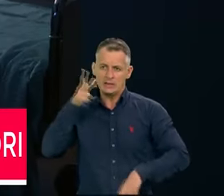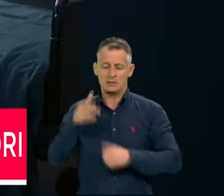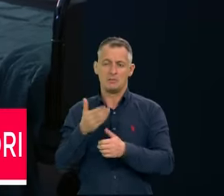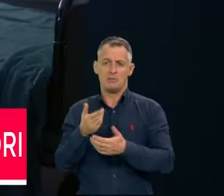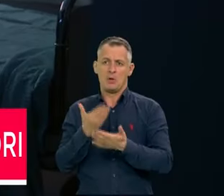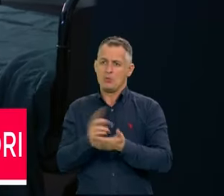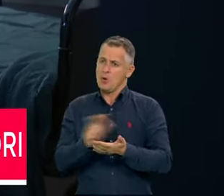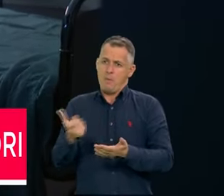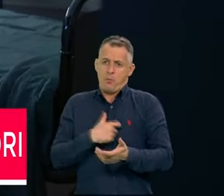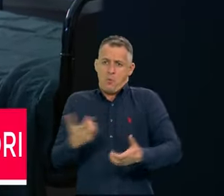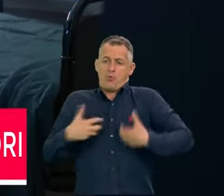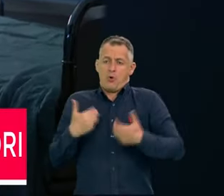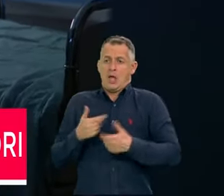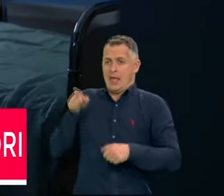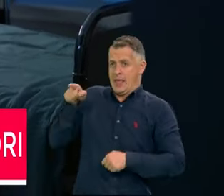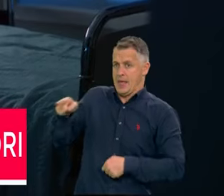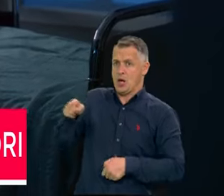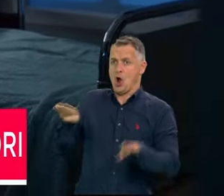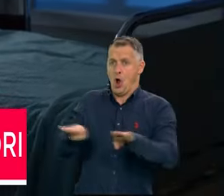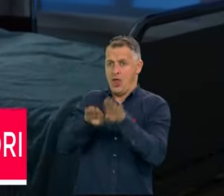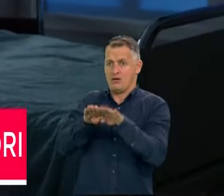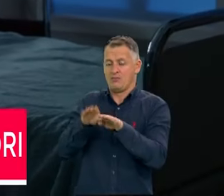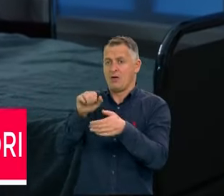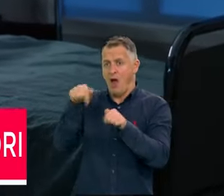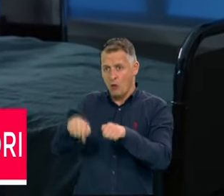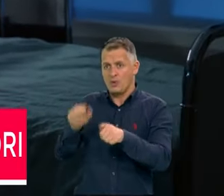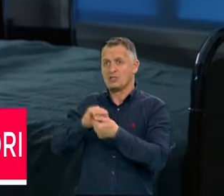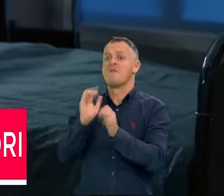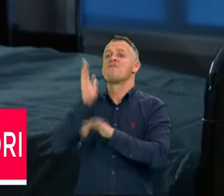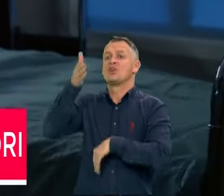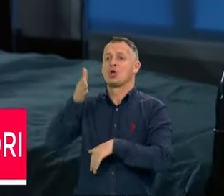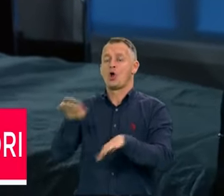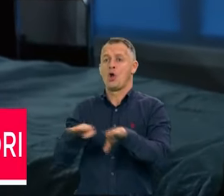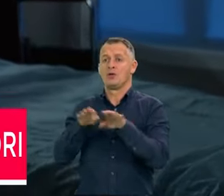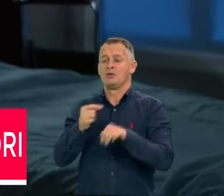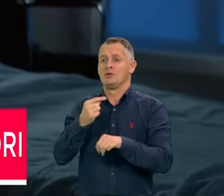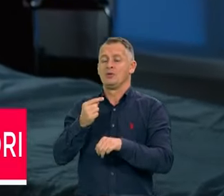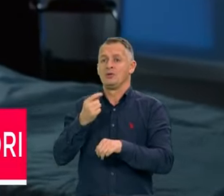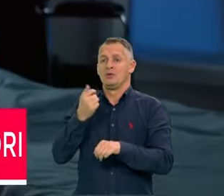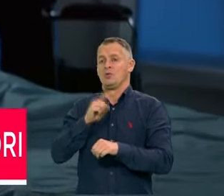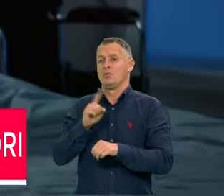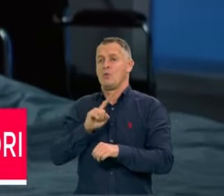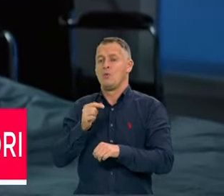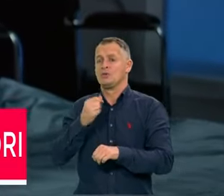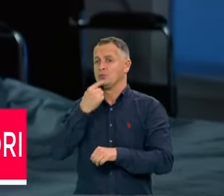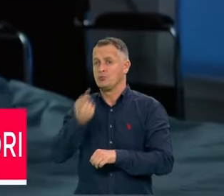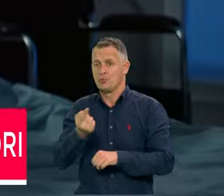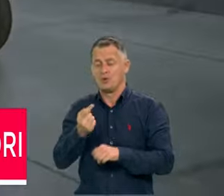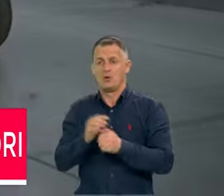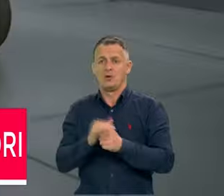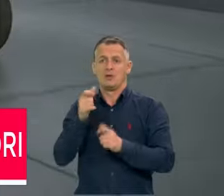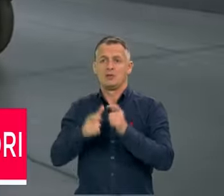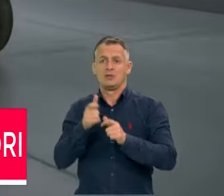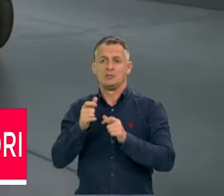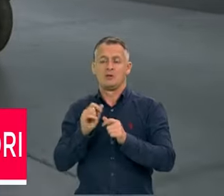coleg sau un viitor coleg nu pronunță corect o tulburare de ritm sau face o confuzie majoră între